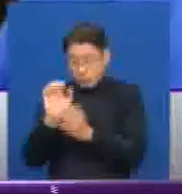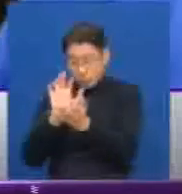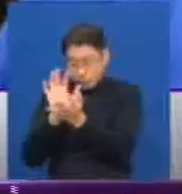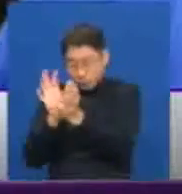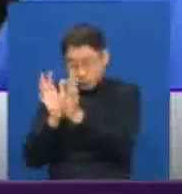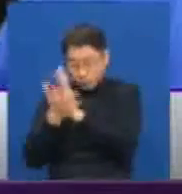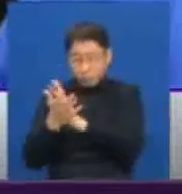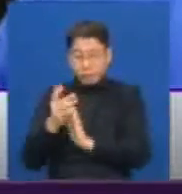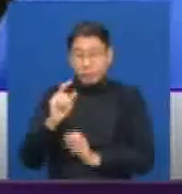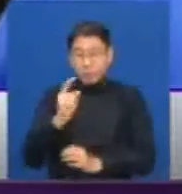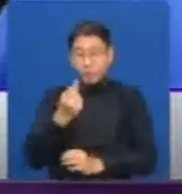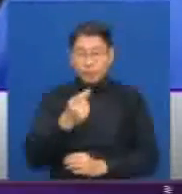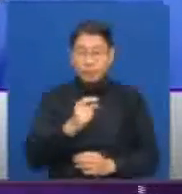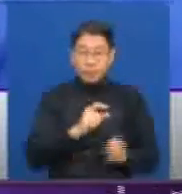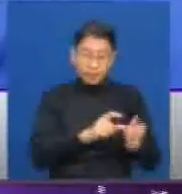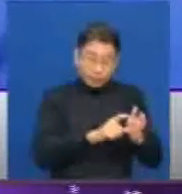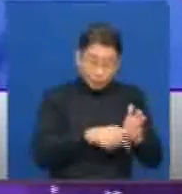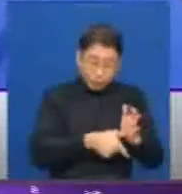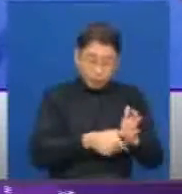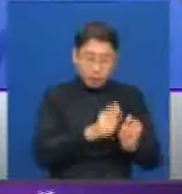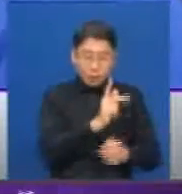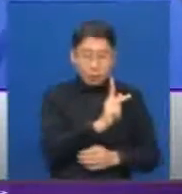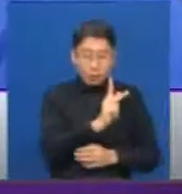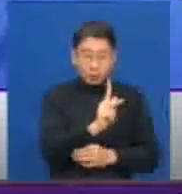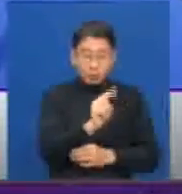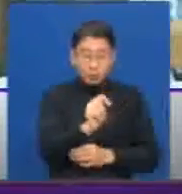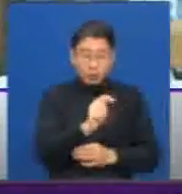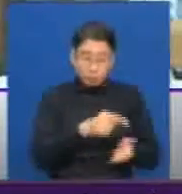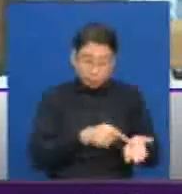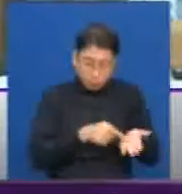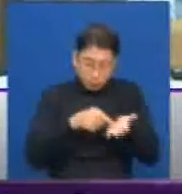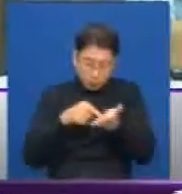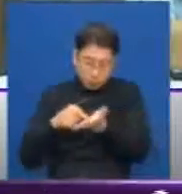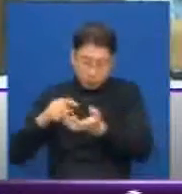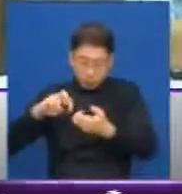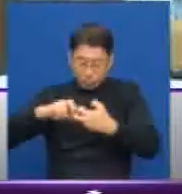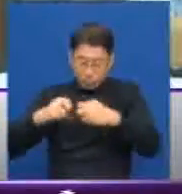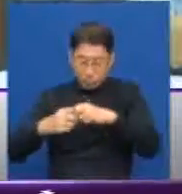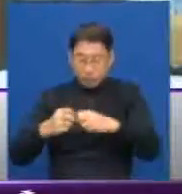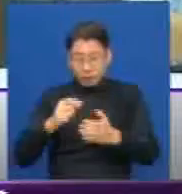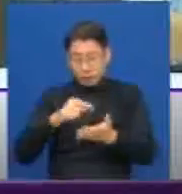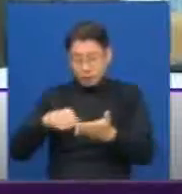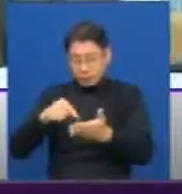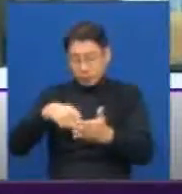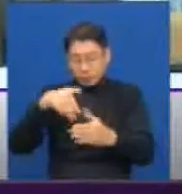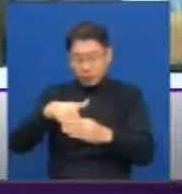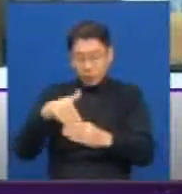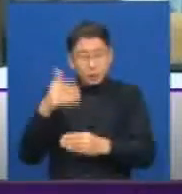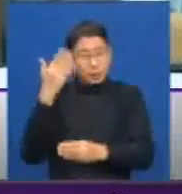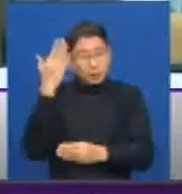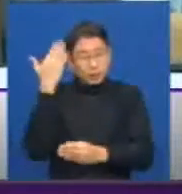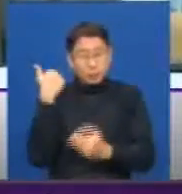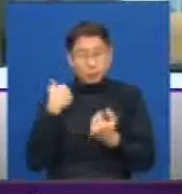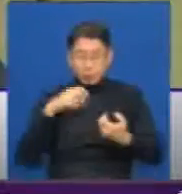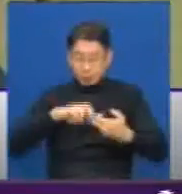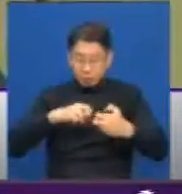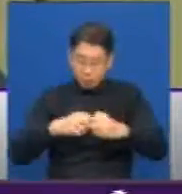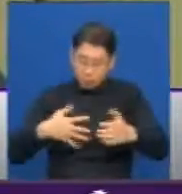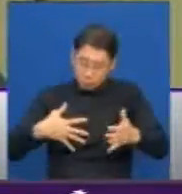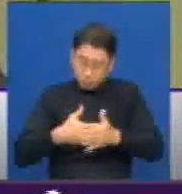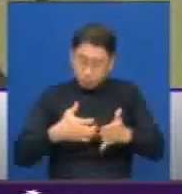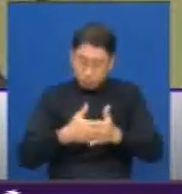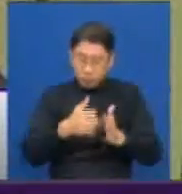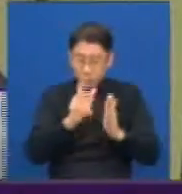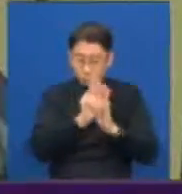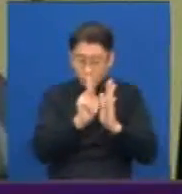ตราวงศ์เลขาธิการกกต.เปิดเผยว่ากกต.ได้เสนอปัญหาเกี่ยวกับการเลือกตั้งที่ผ่านมารวมถึงอุปสรรคจากกฎหม